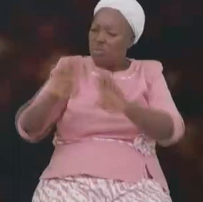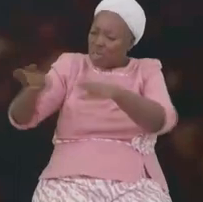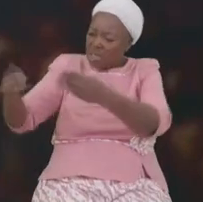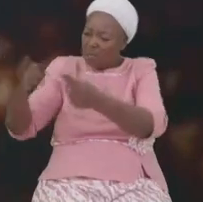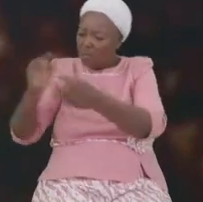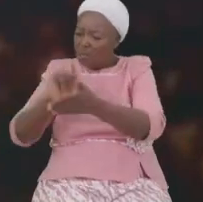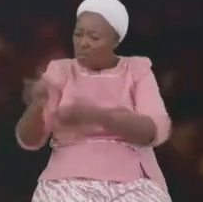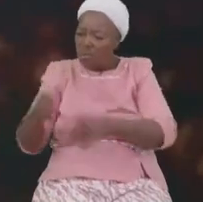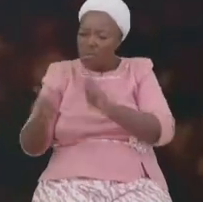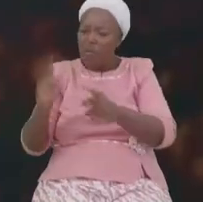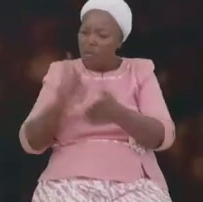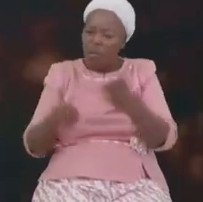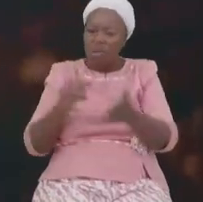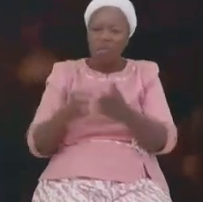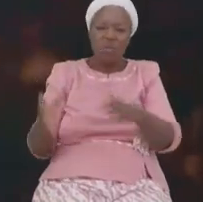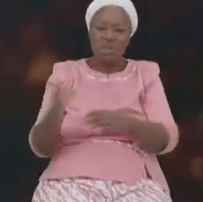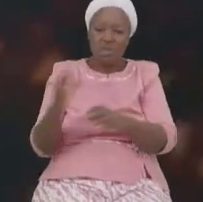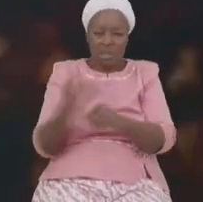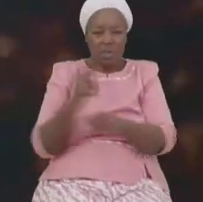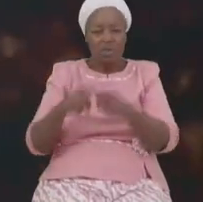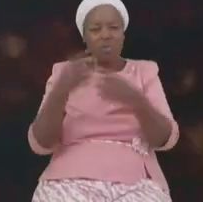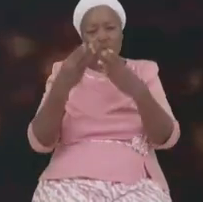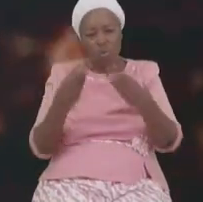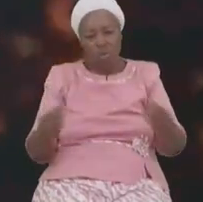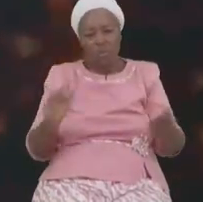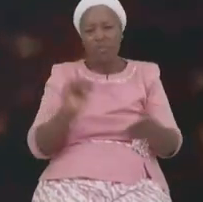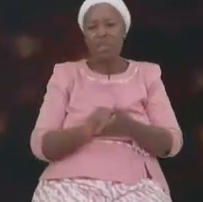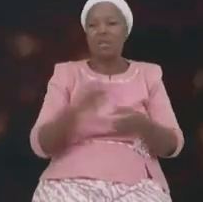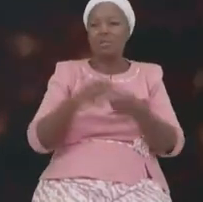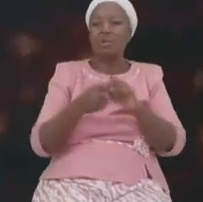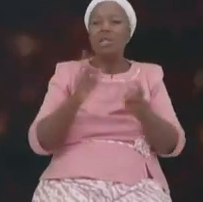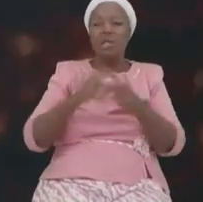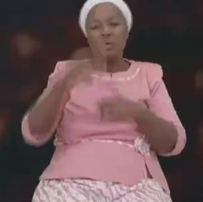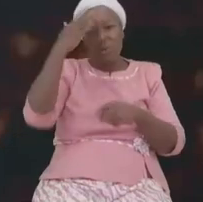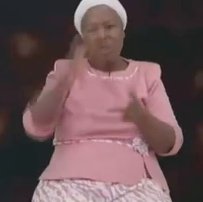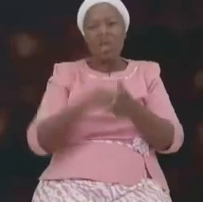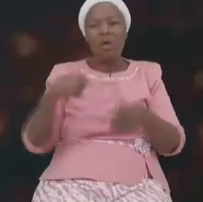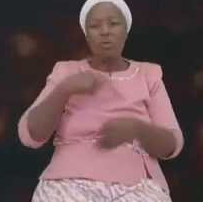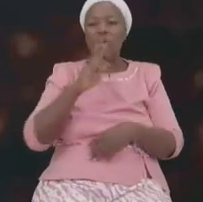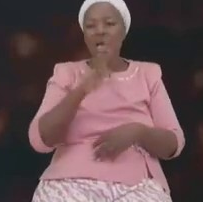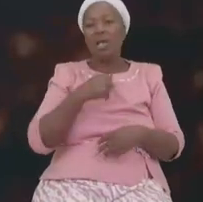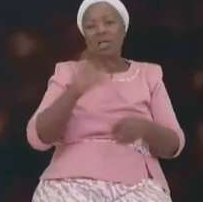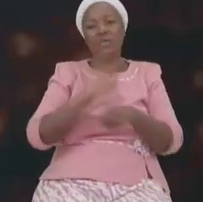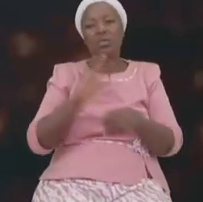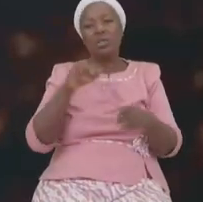problème. Alors nous saurons que nous sommes une église en communion. Amen.